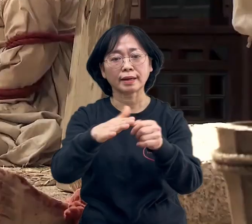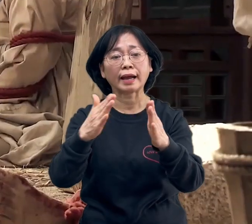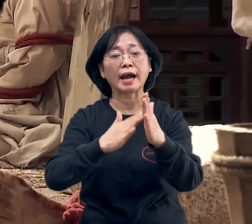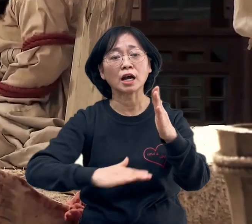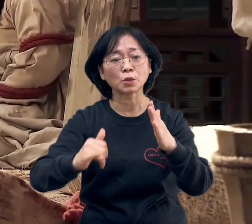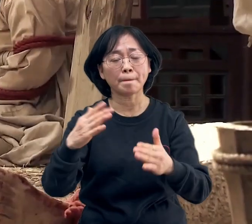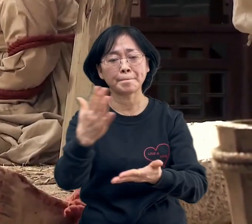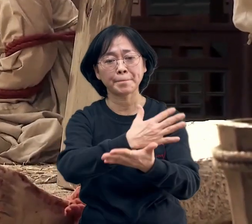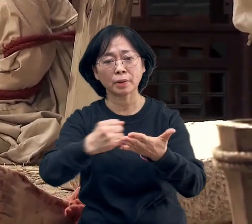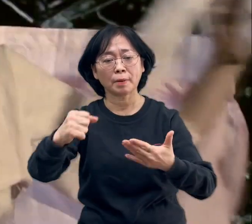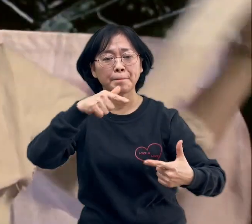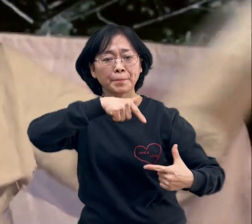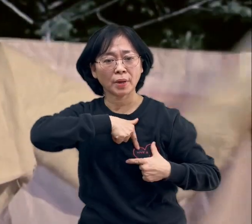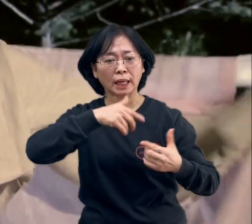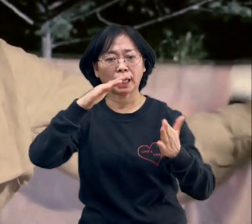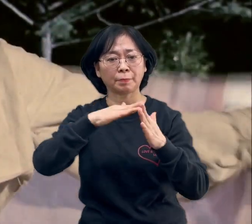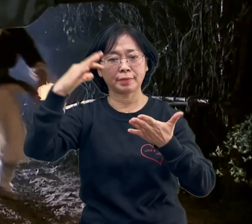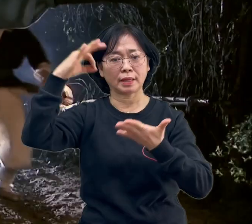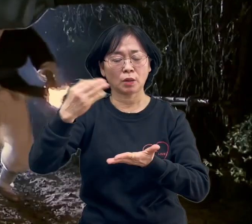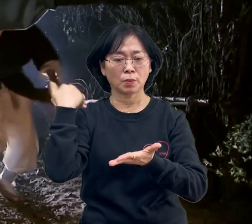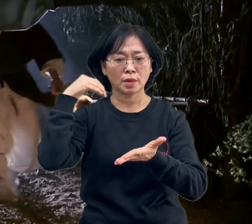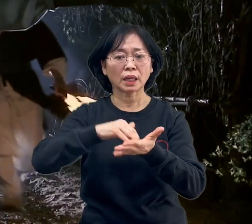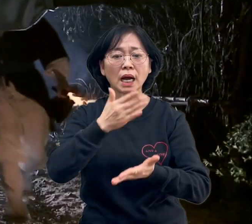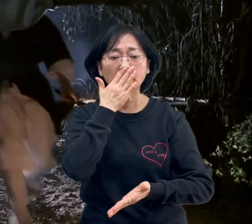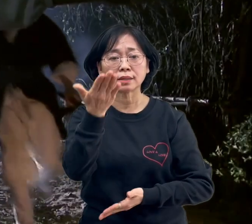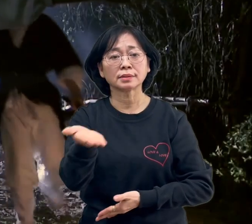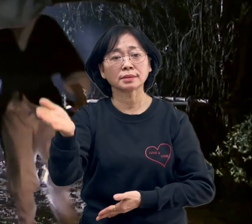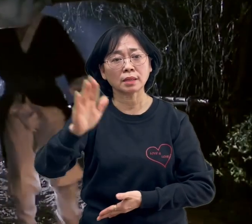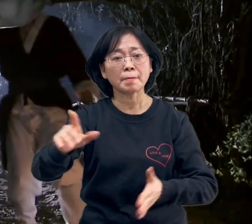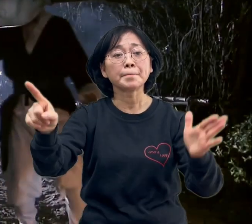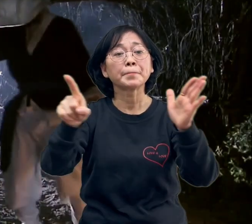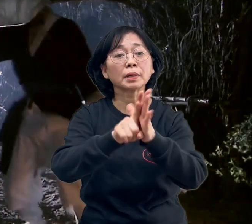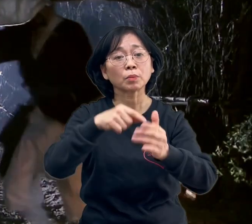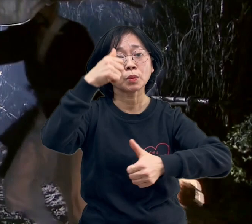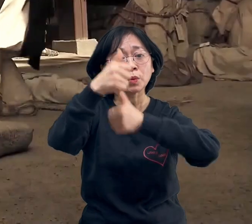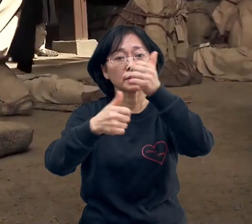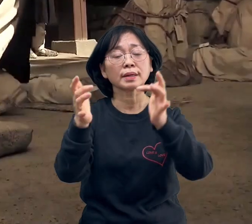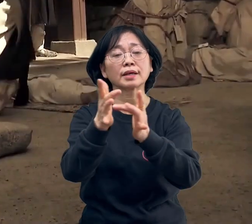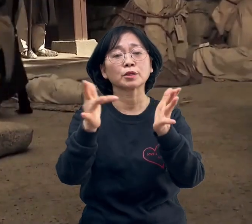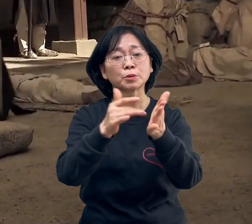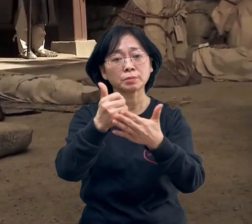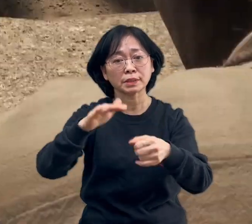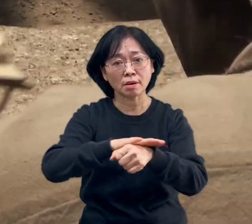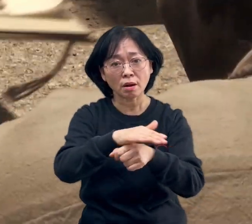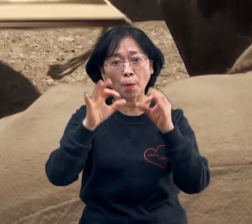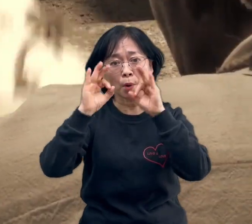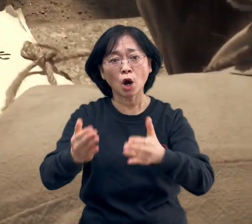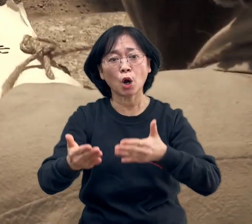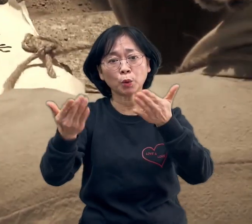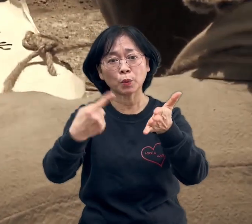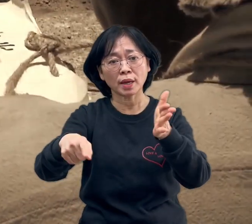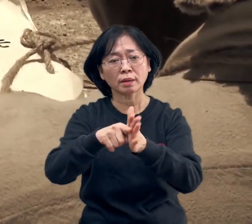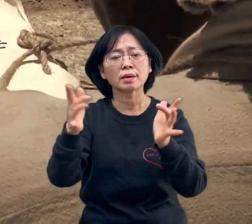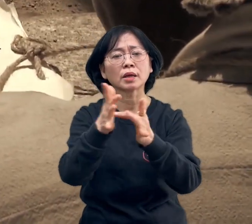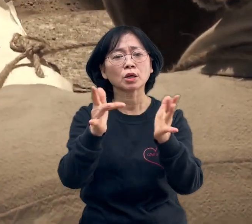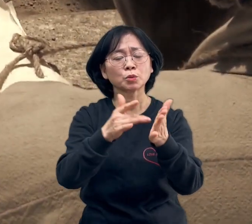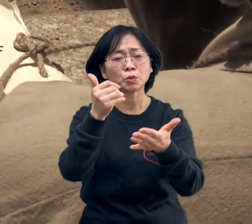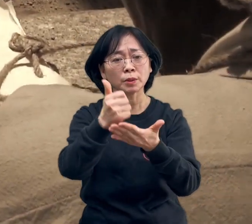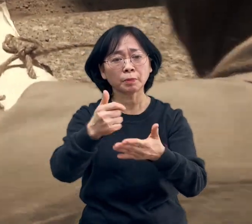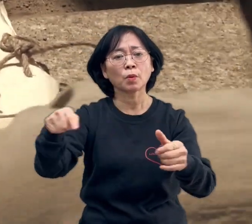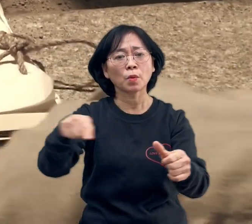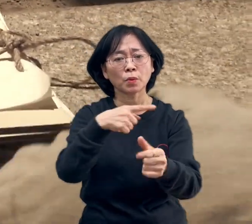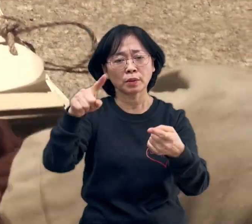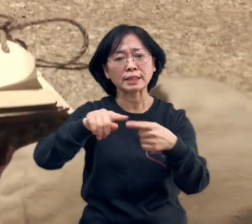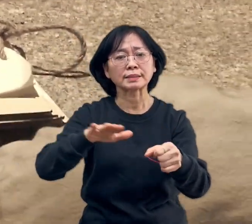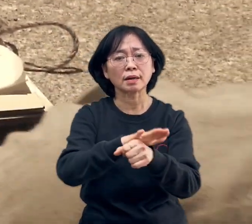한마디면 단란했던 가정, 잃었던 명예와 가산을 되찾을 수 있었지만 그들은 예수님의 사랑을 드러내고